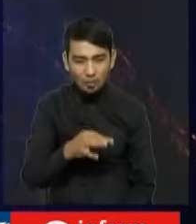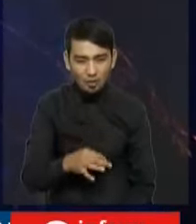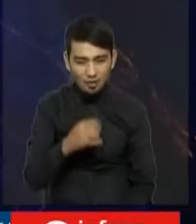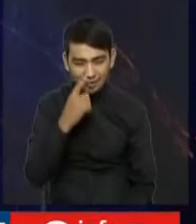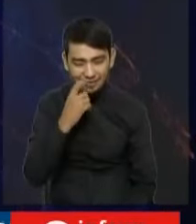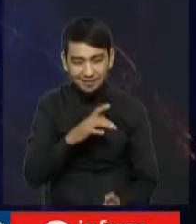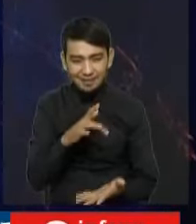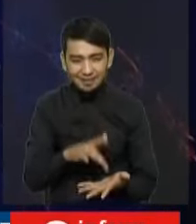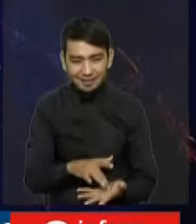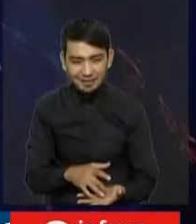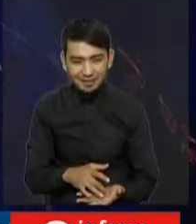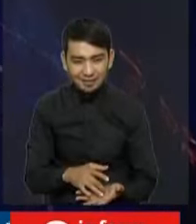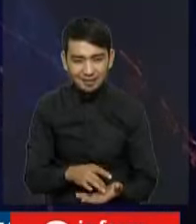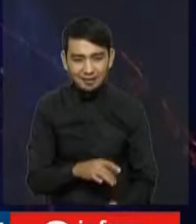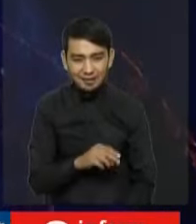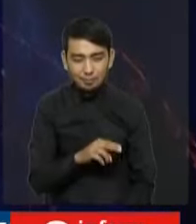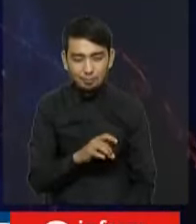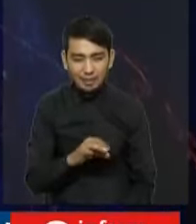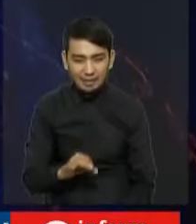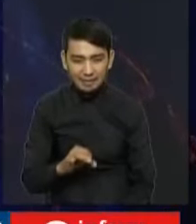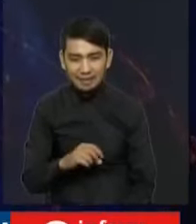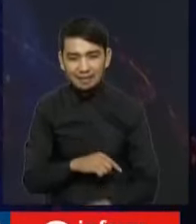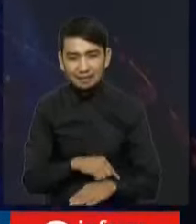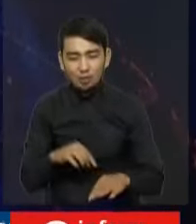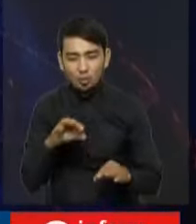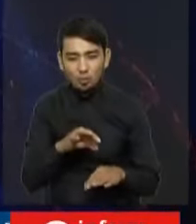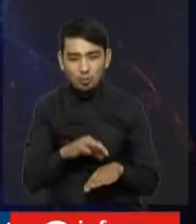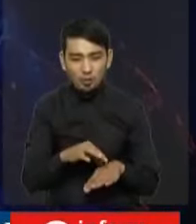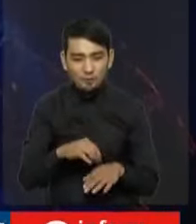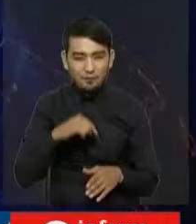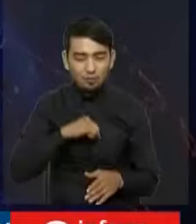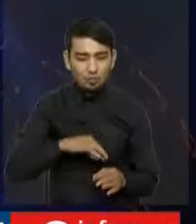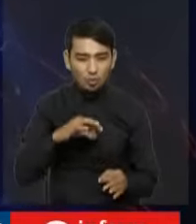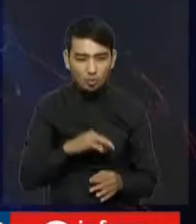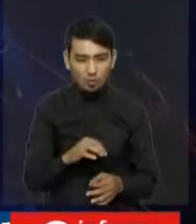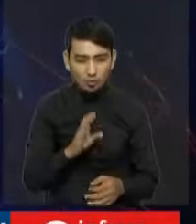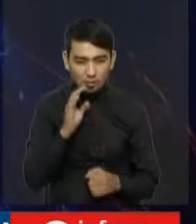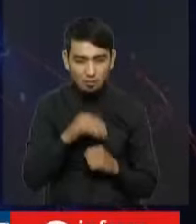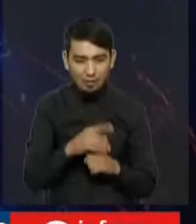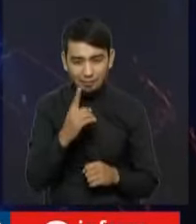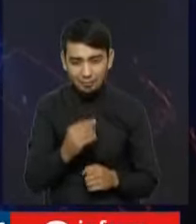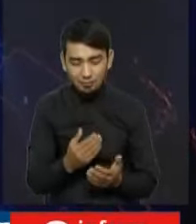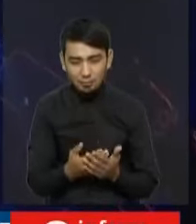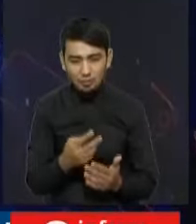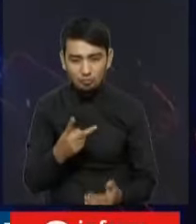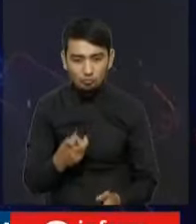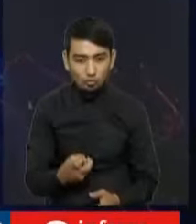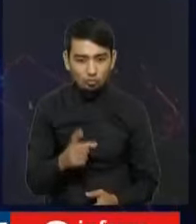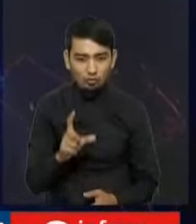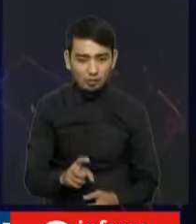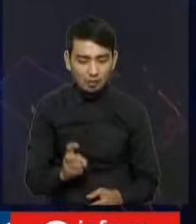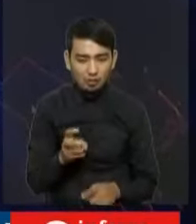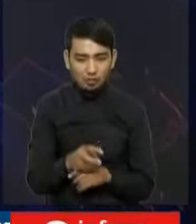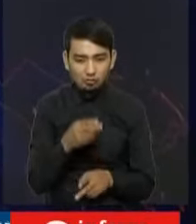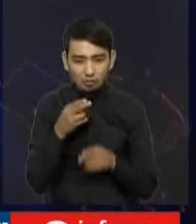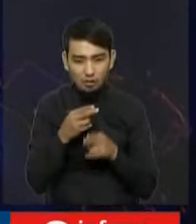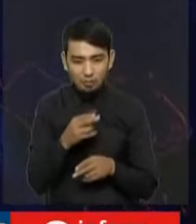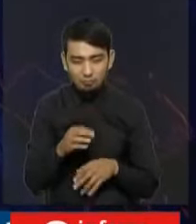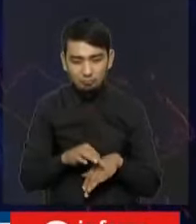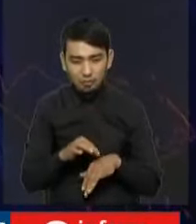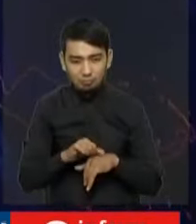аллергологический центр при НИИ кардиологии внутренних болезней ежесуточно обращается около 200 пациентов. По словам врачей,